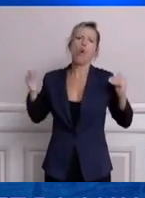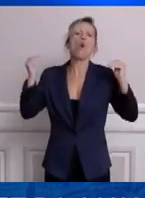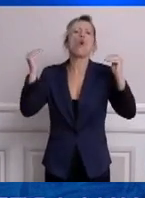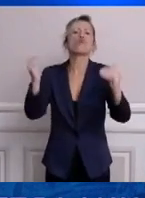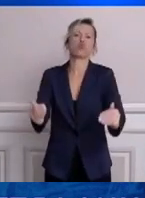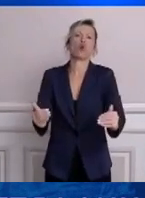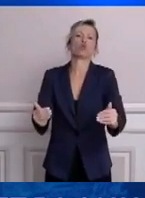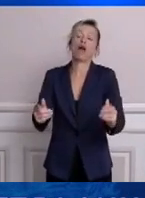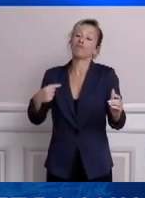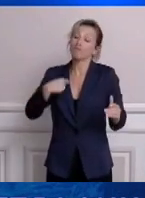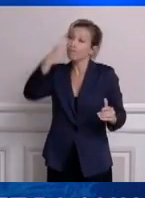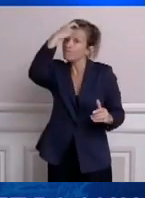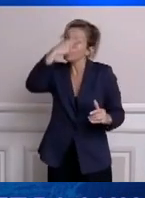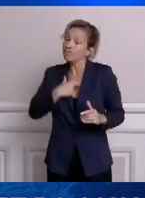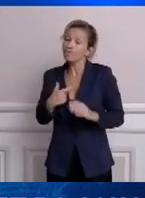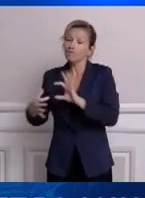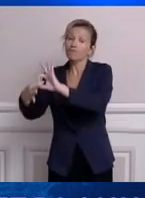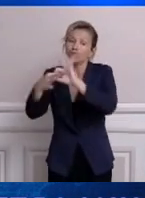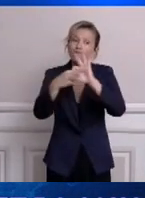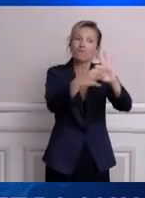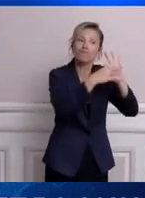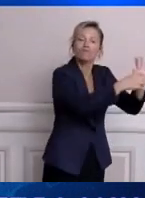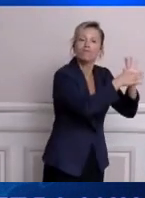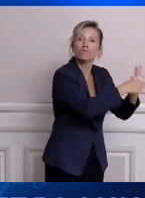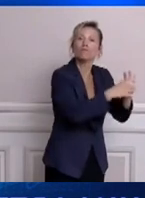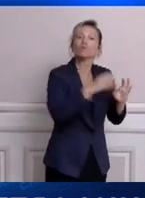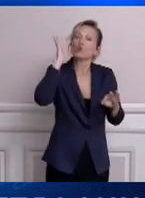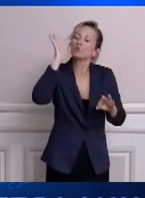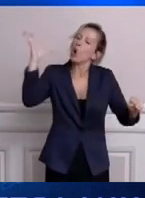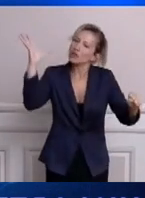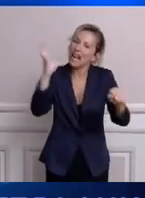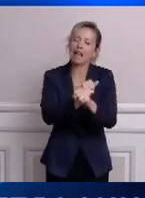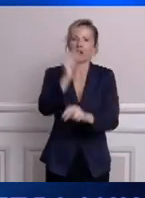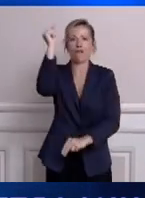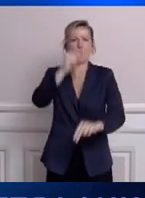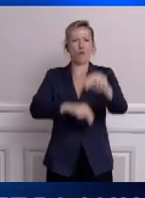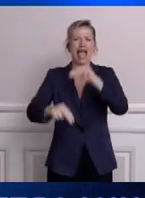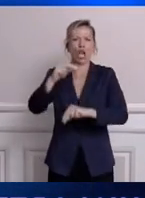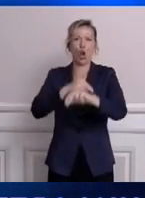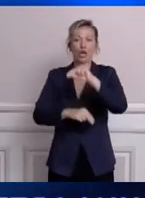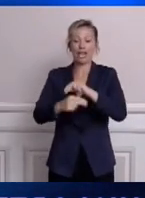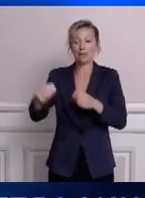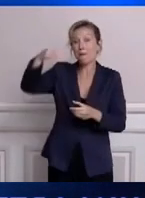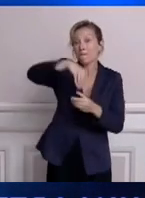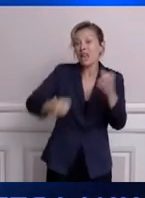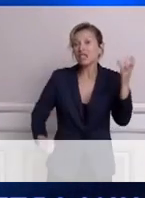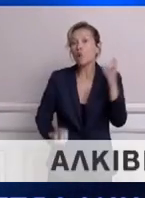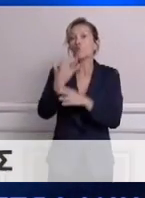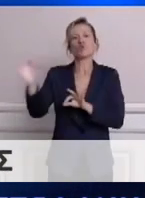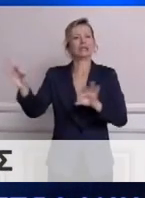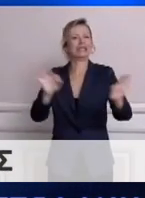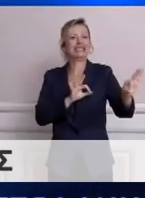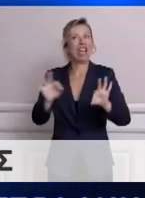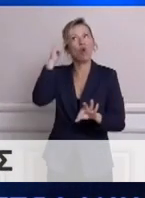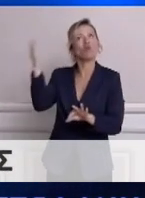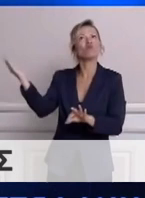με τους συνεργάτες μου θα πορευτούμε για να πάρουμε την περιφέρεια. Ένα σχέδιο που θα ενισχύσει την τοπική ανάπτυξη, θα φέρει